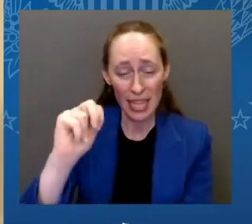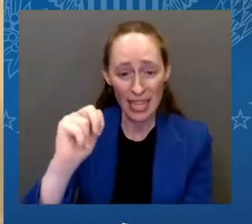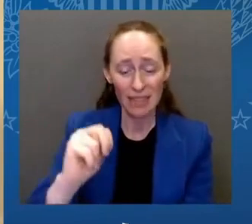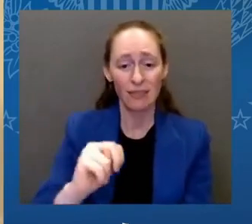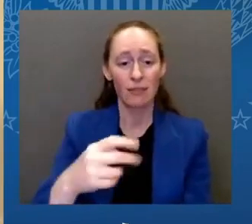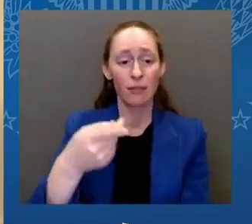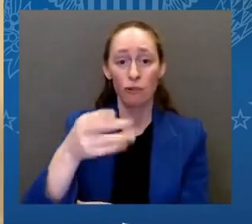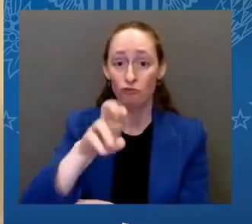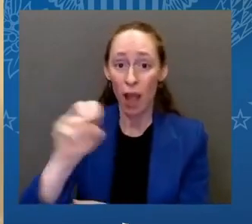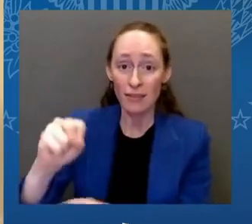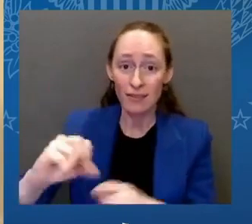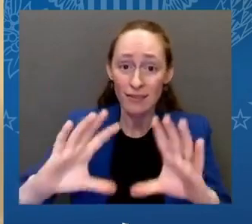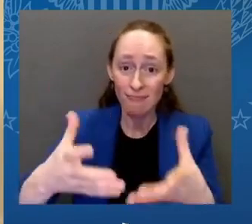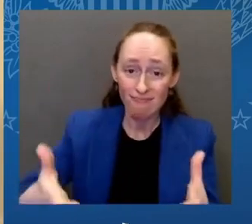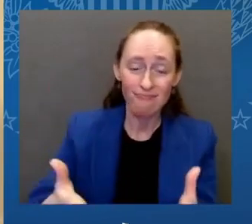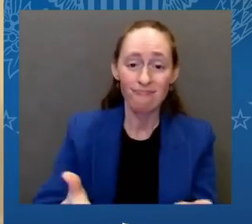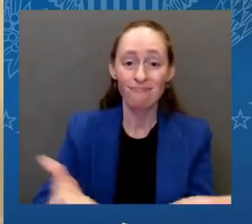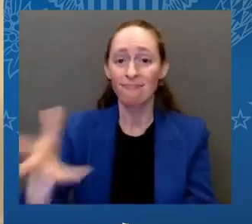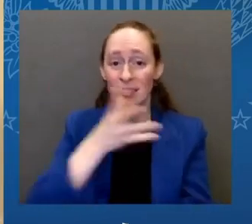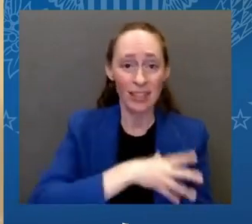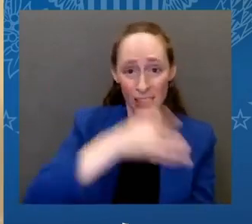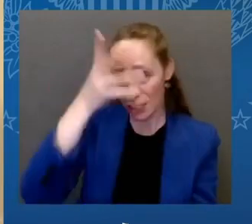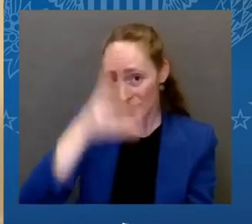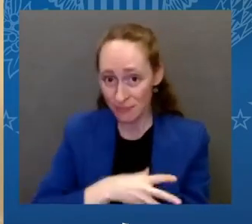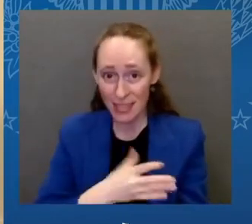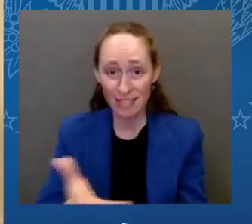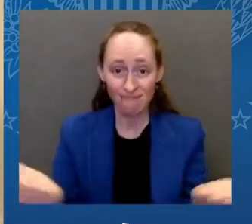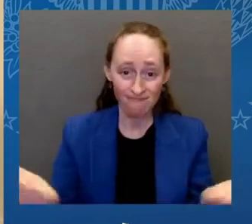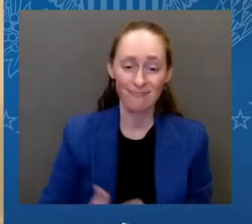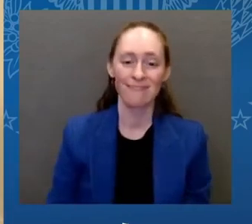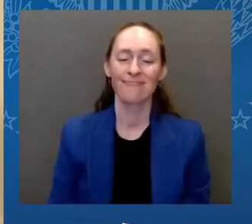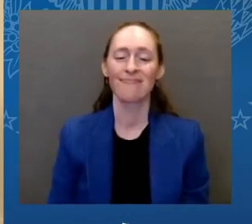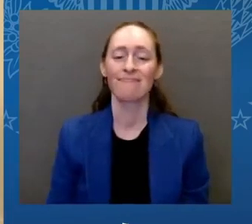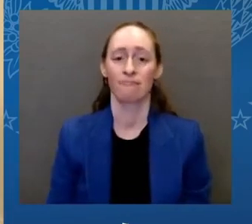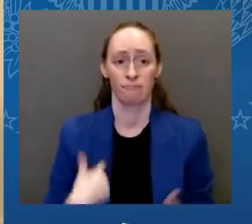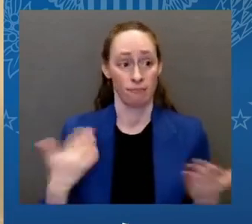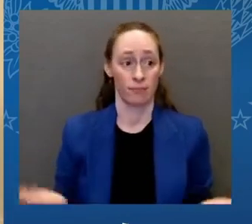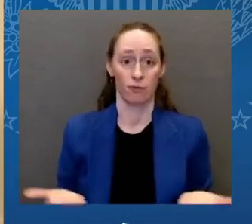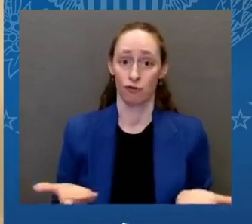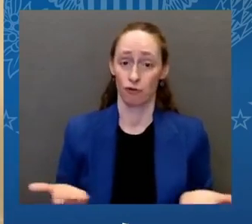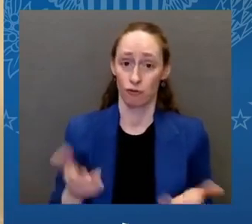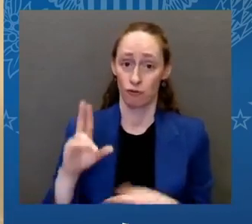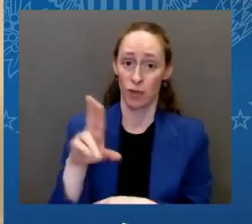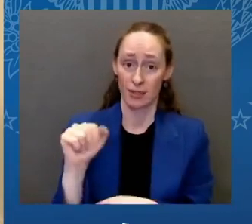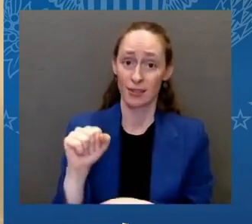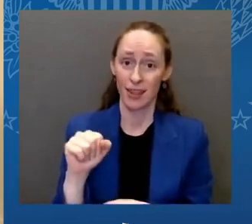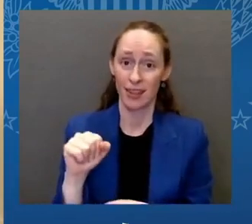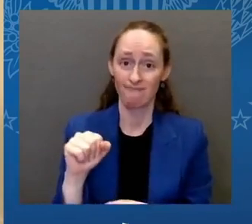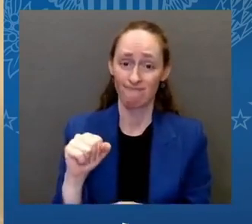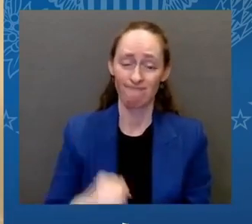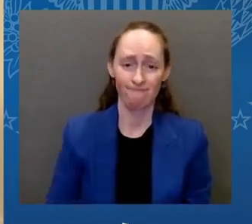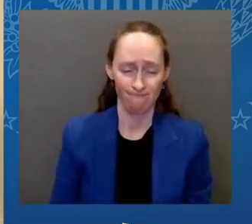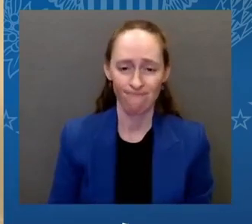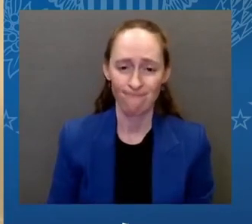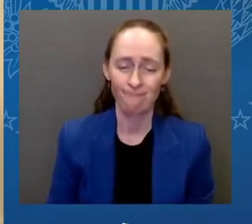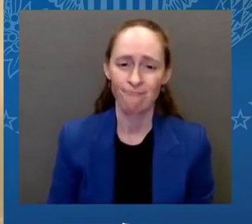приїхав до Сполучених Штатів, щоб передати слова вдячності від українського народу усім американцям, народу, який